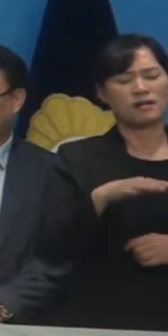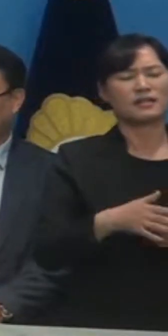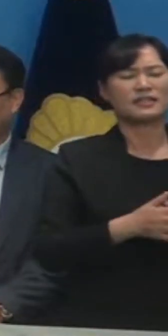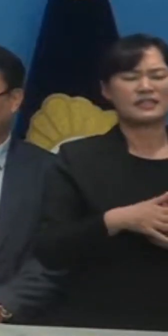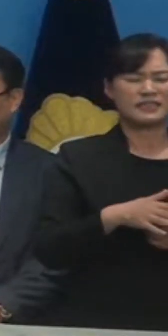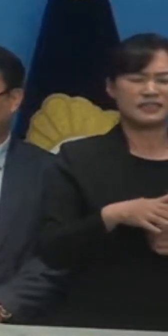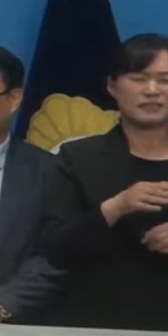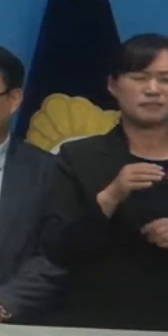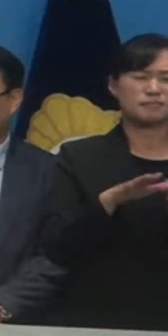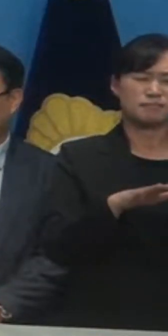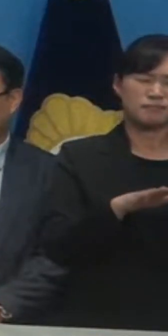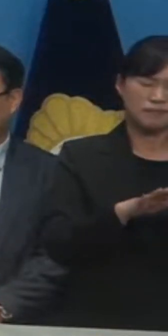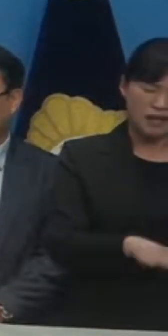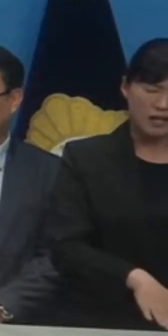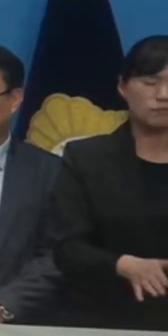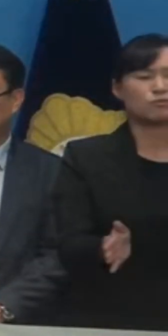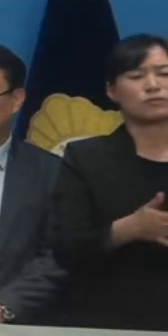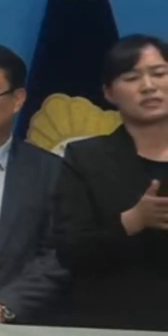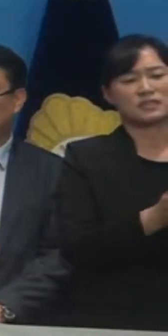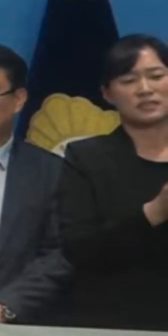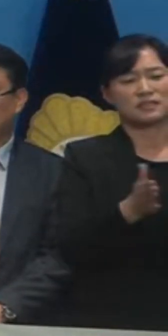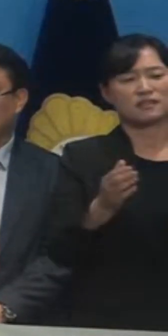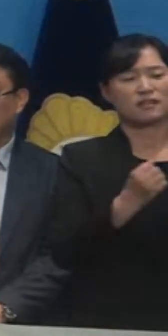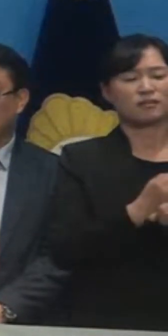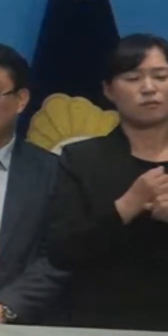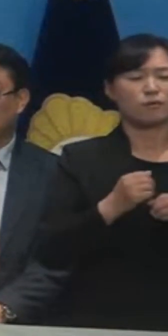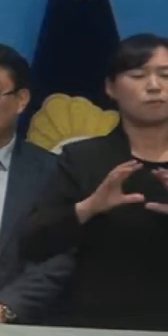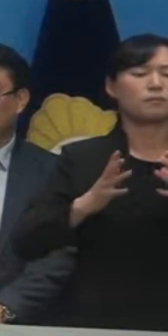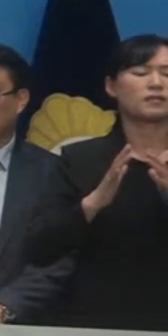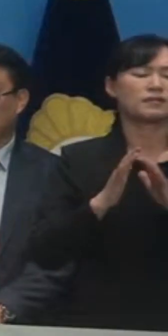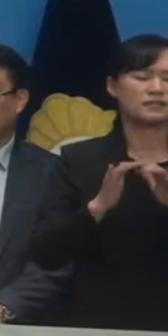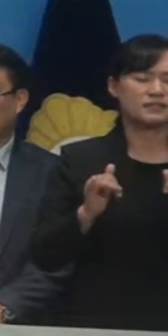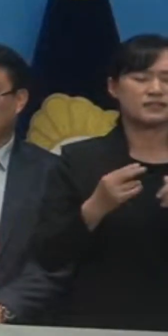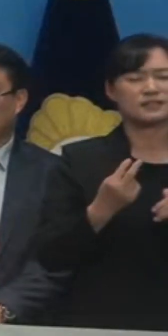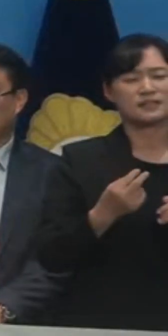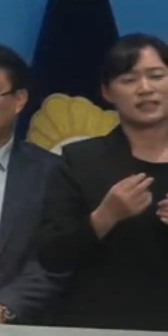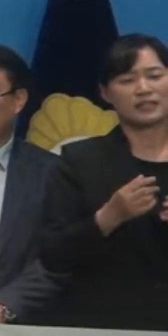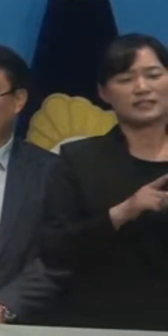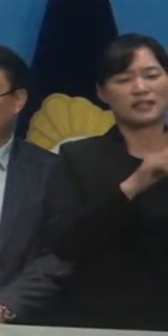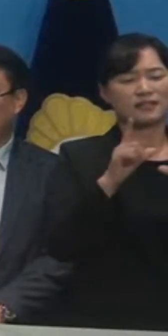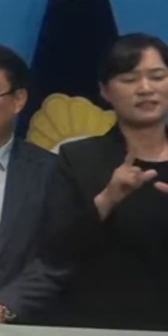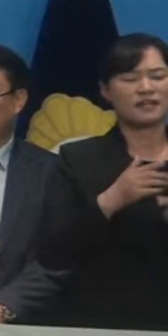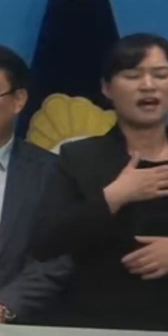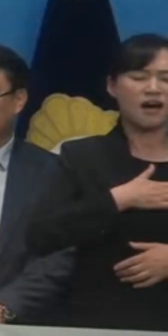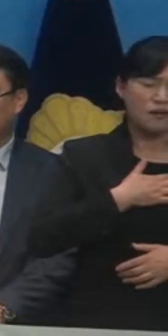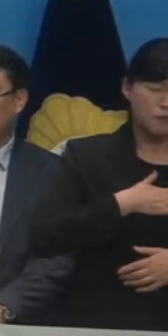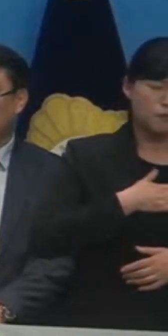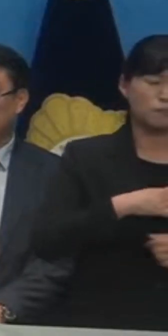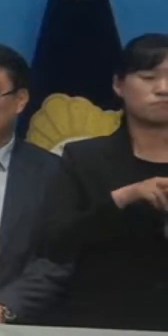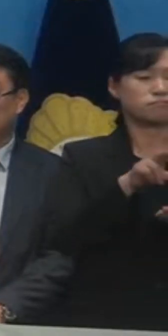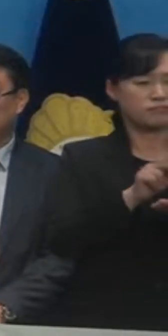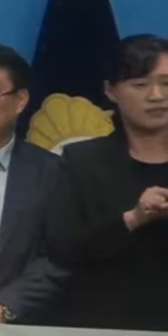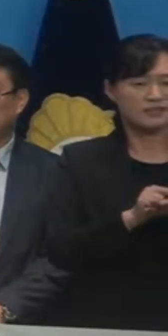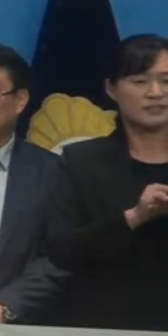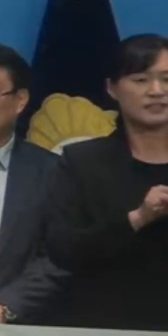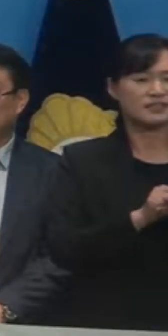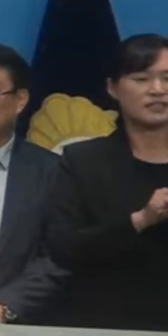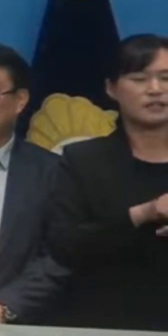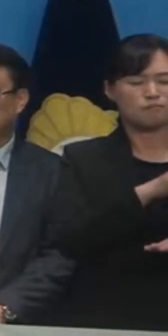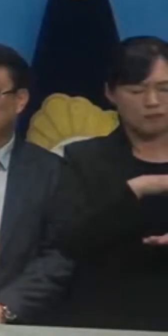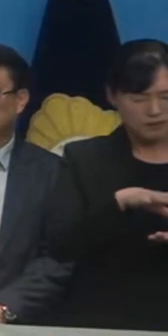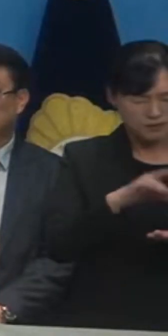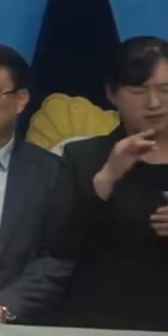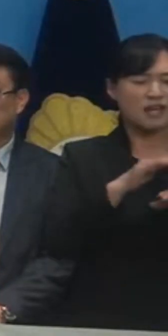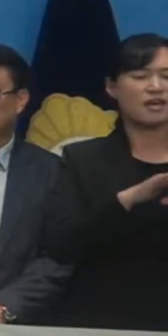밑바닥에서부터 시작하시면서 민생도에 몸부림치는 국민의 아픔을 이해하시고 민생 문제를 가장